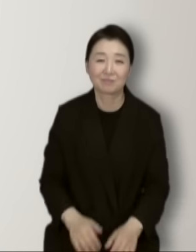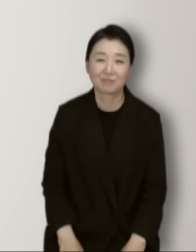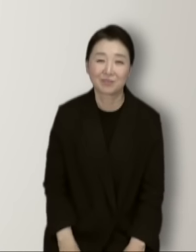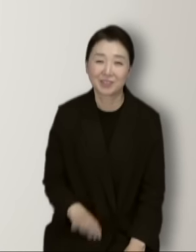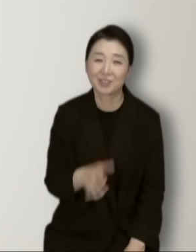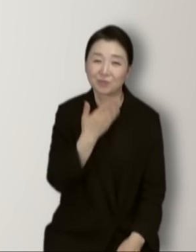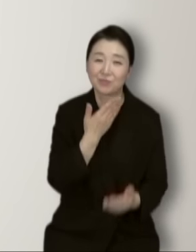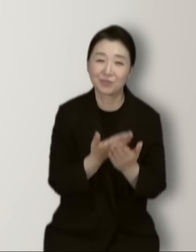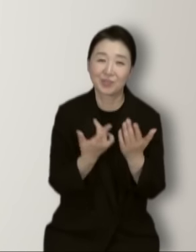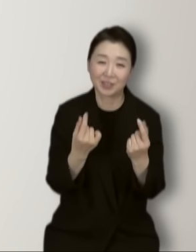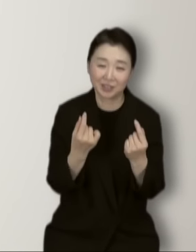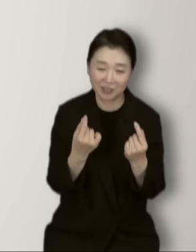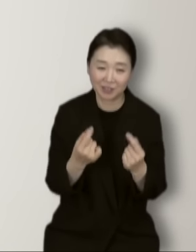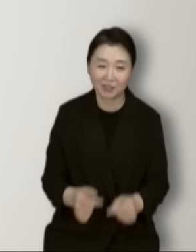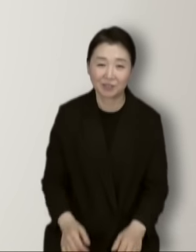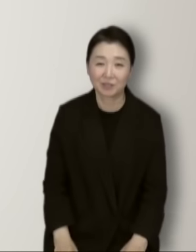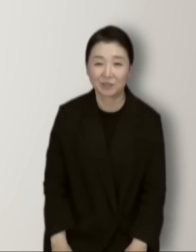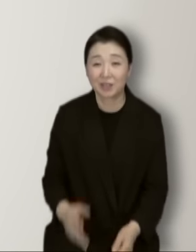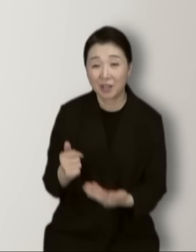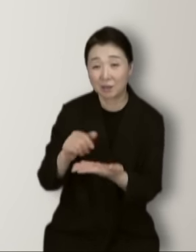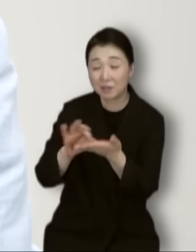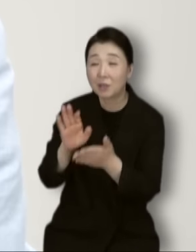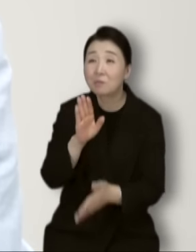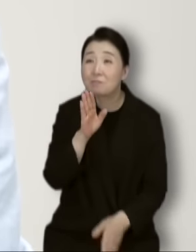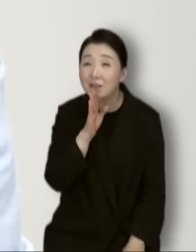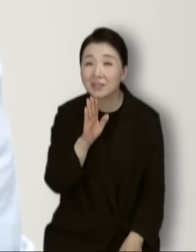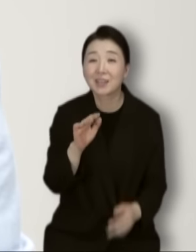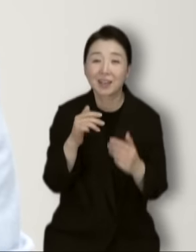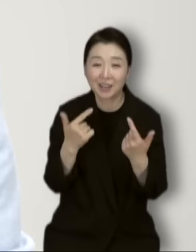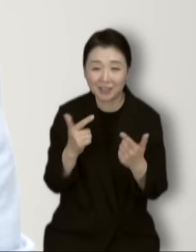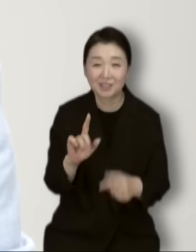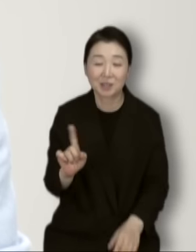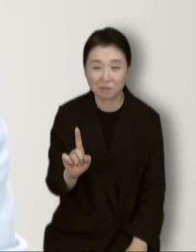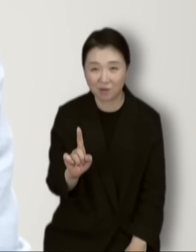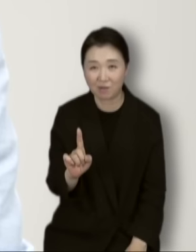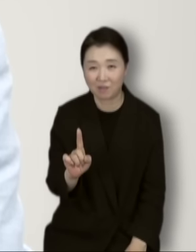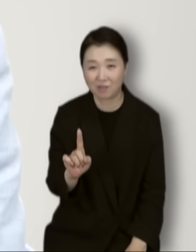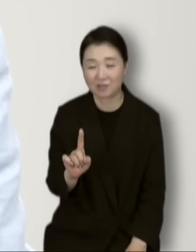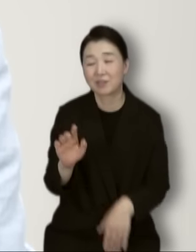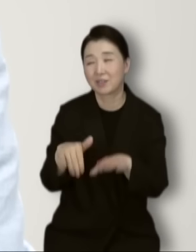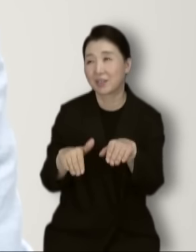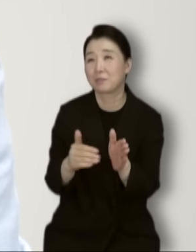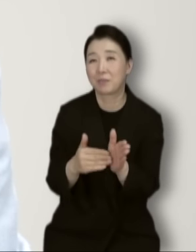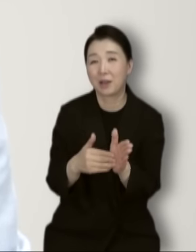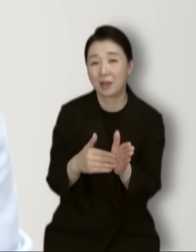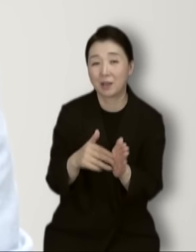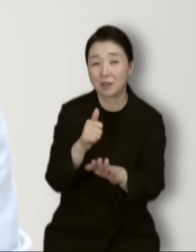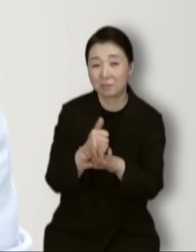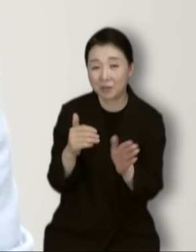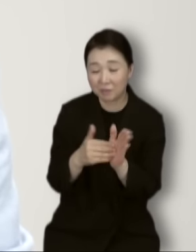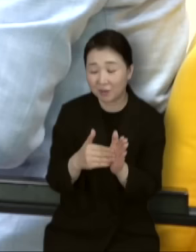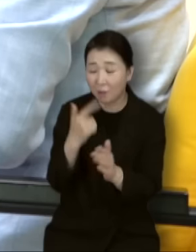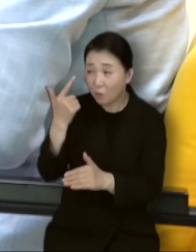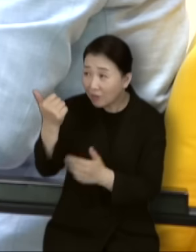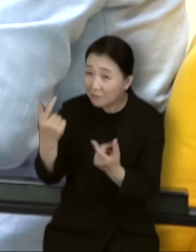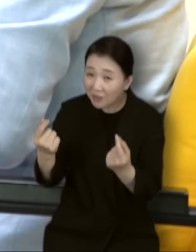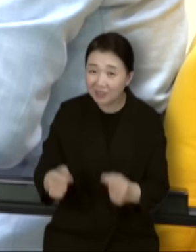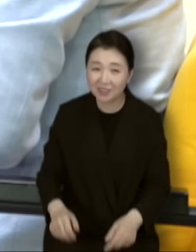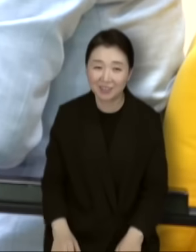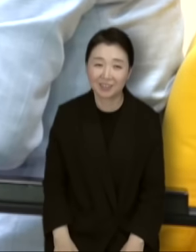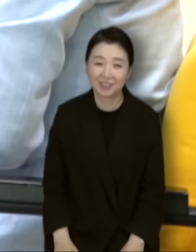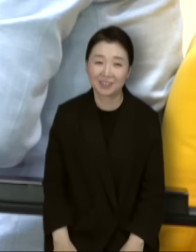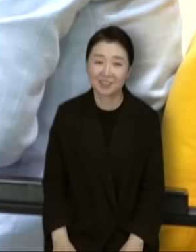쓰셨으니 그게 중요한 거 같아요 하나님이 쓰시느라 하나님이 버리느냐 그래도 끝까지